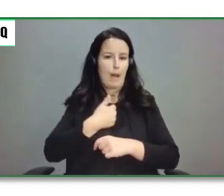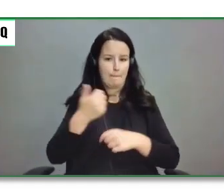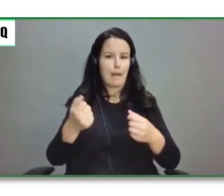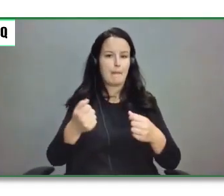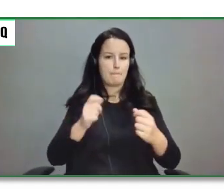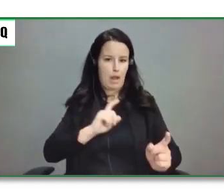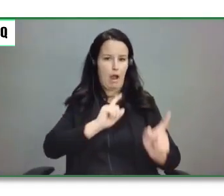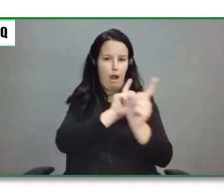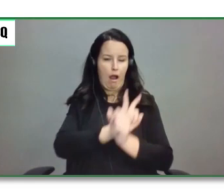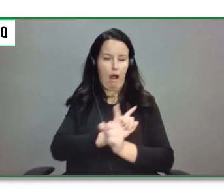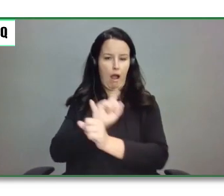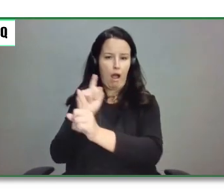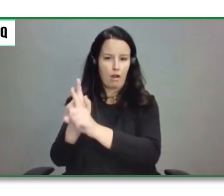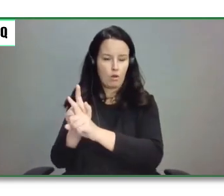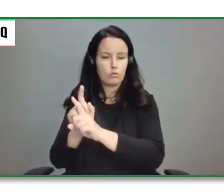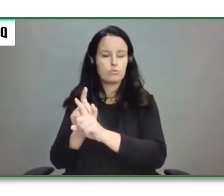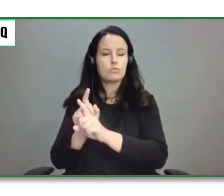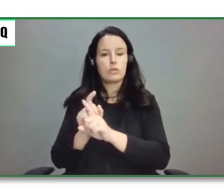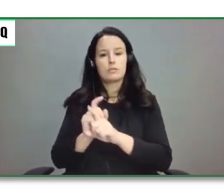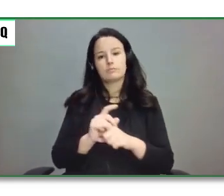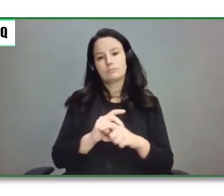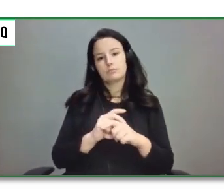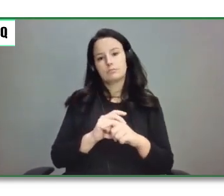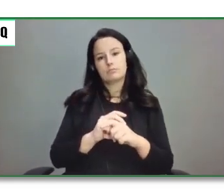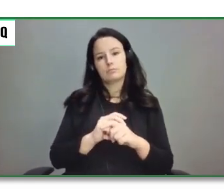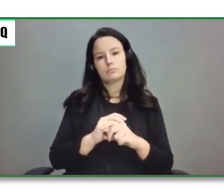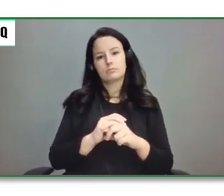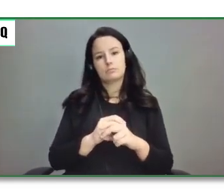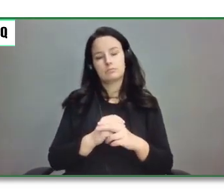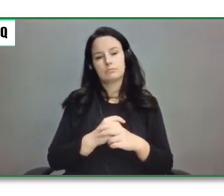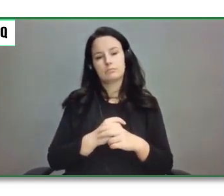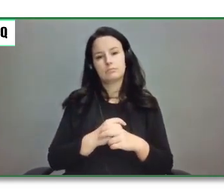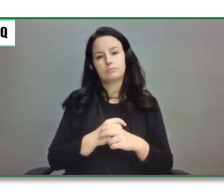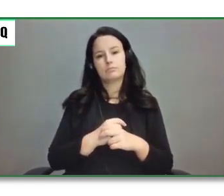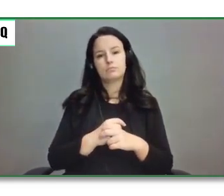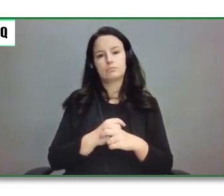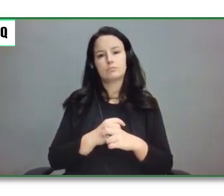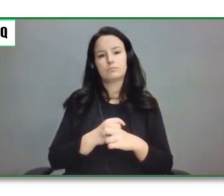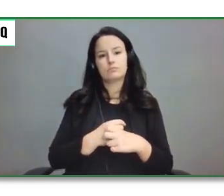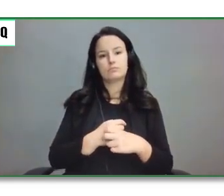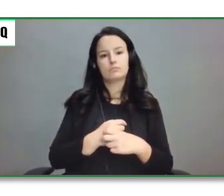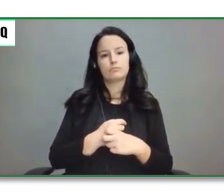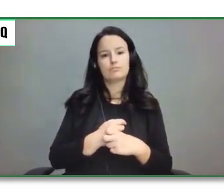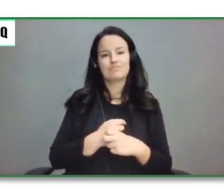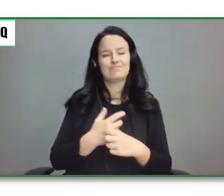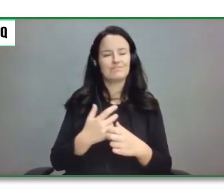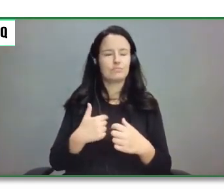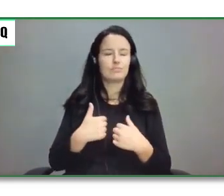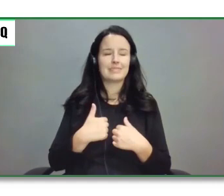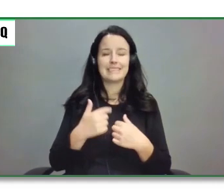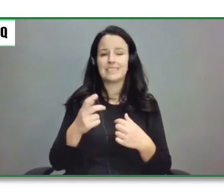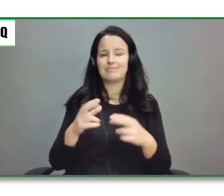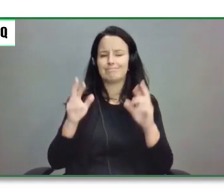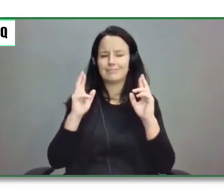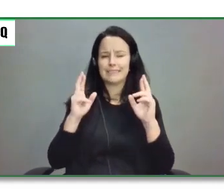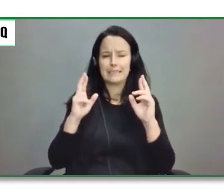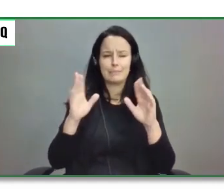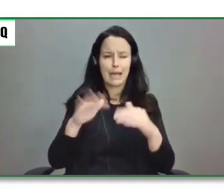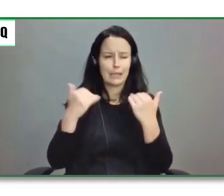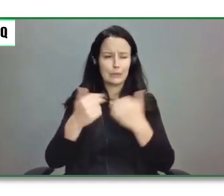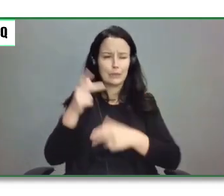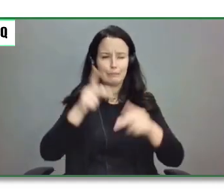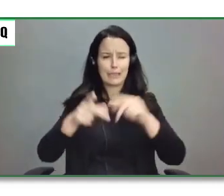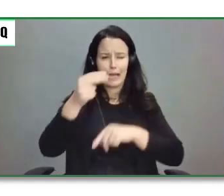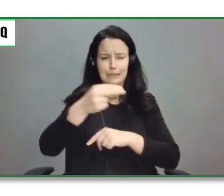Push to Open de Alberta Parks. J'aimerais que toutes les personnes vivant avec un handicap au Canada aient accès